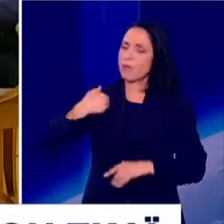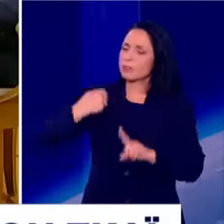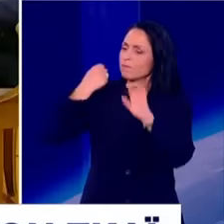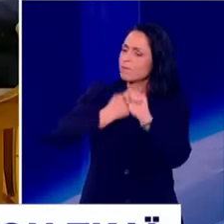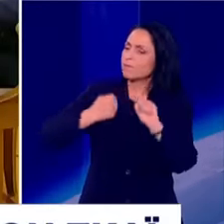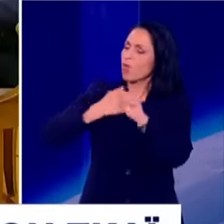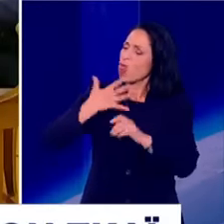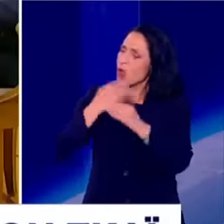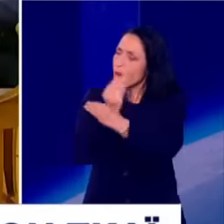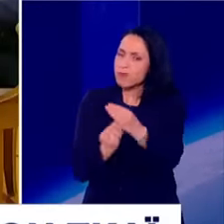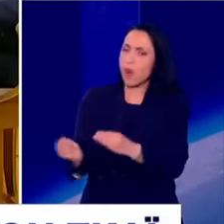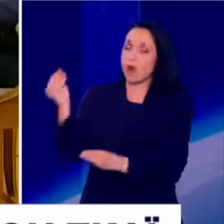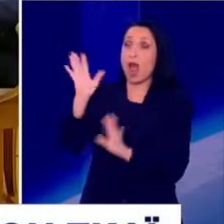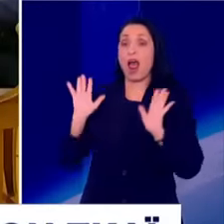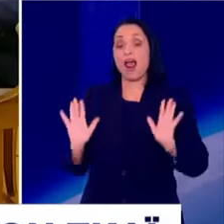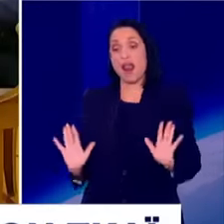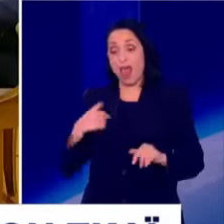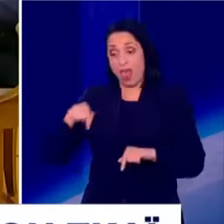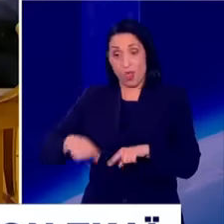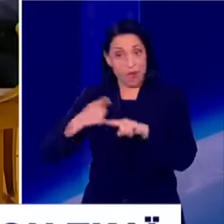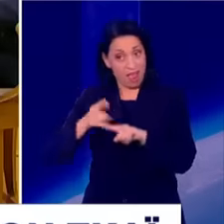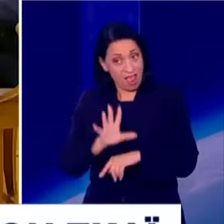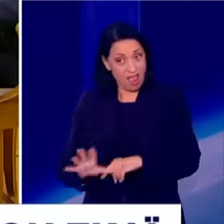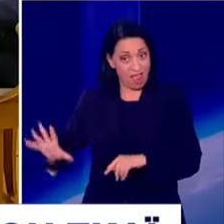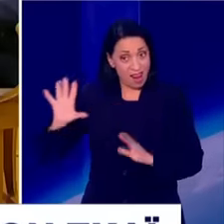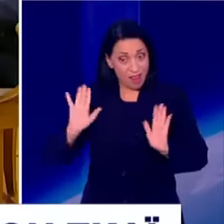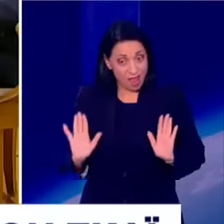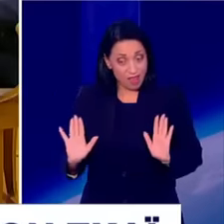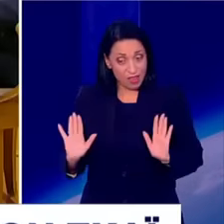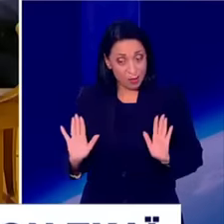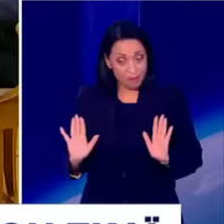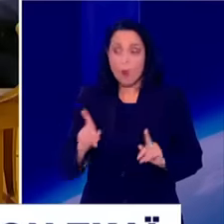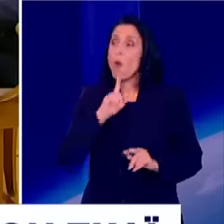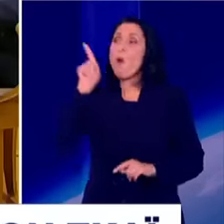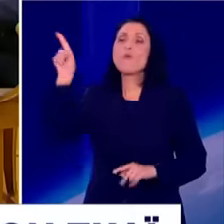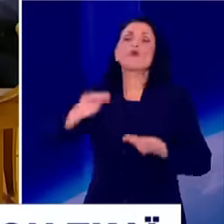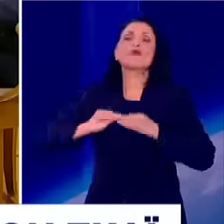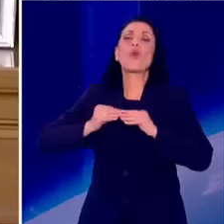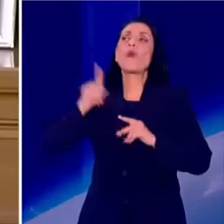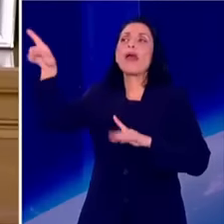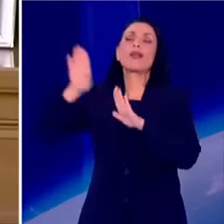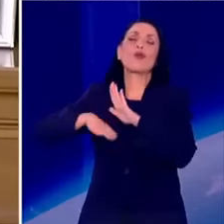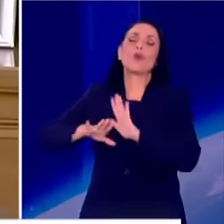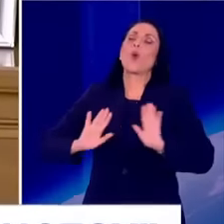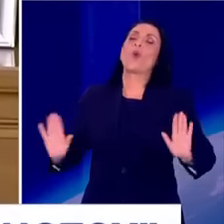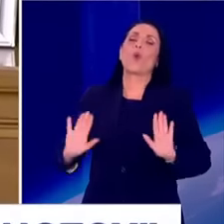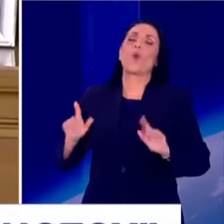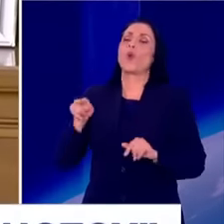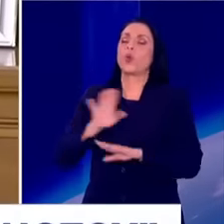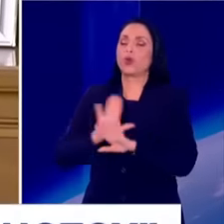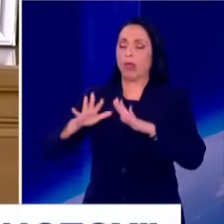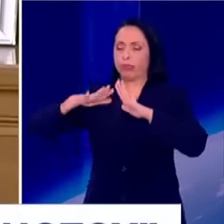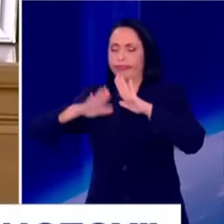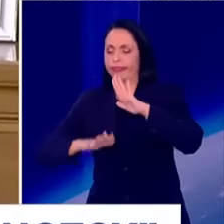καλύτεροι. Αλλά προς Θεού δεν είναι η Ελλάδα, η Ουγγαρία του Νότου, ούτε έχει καταληθεί το κράτος